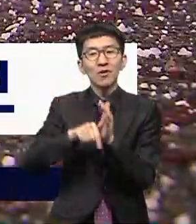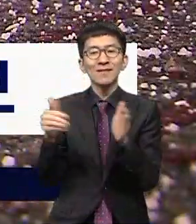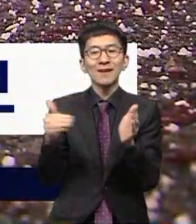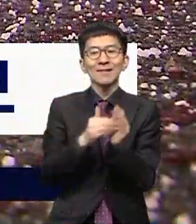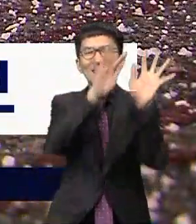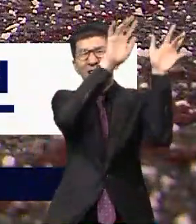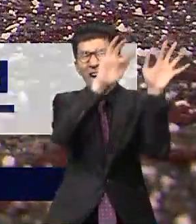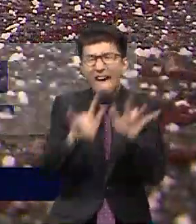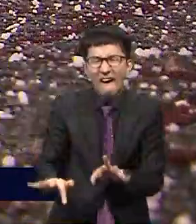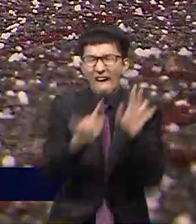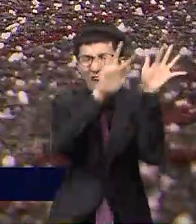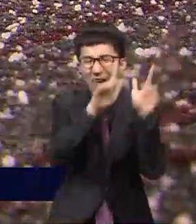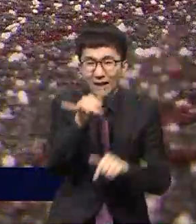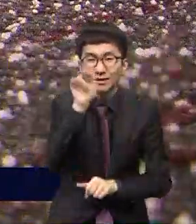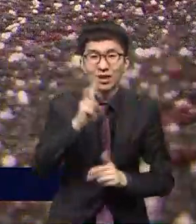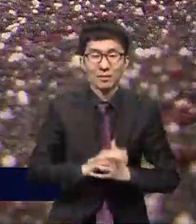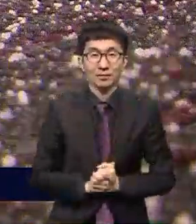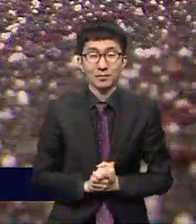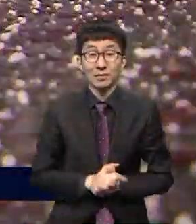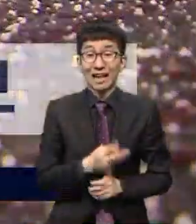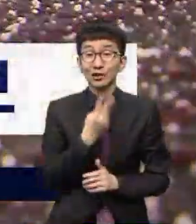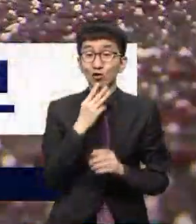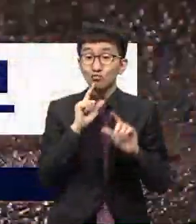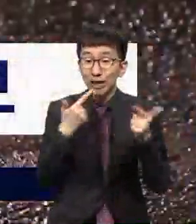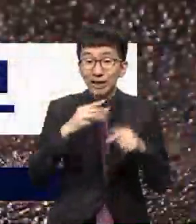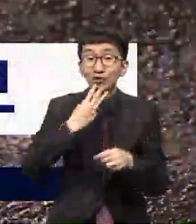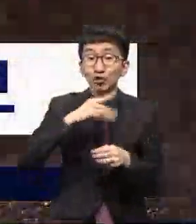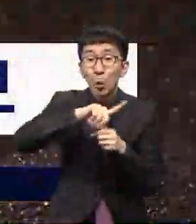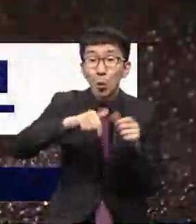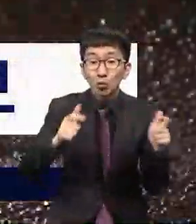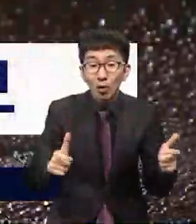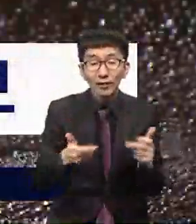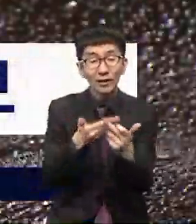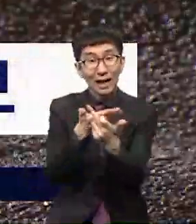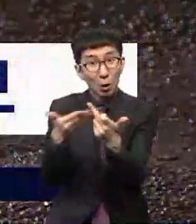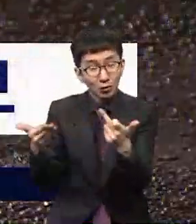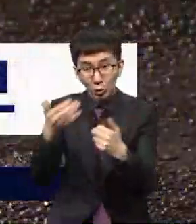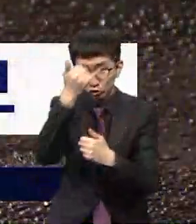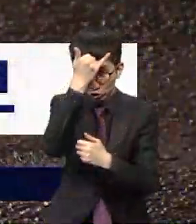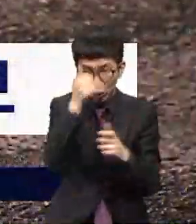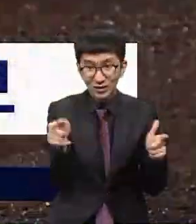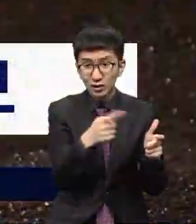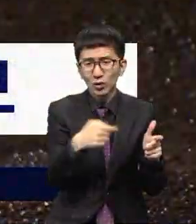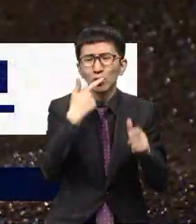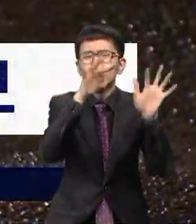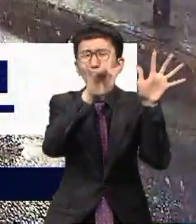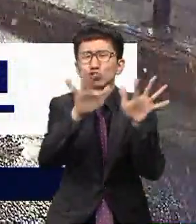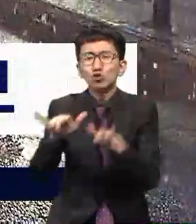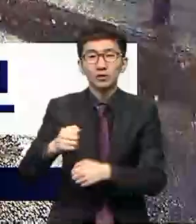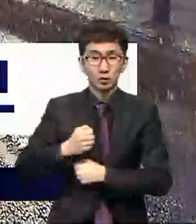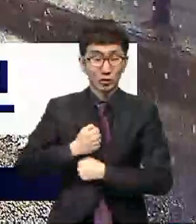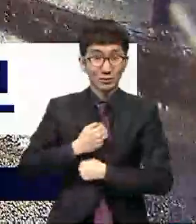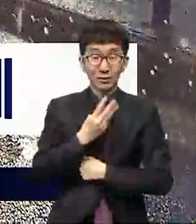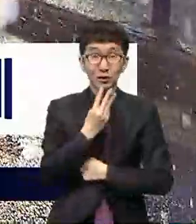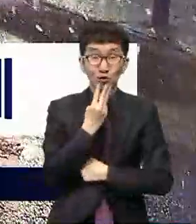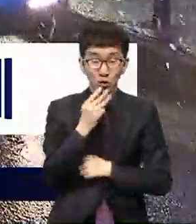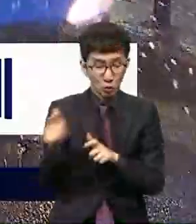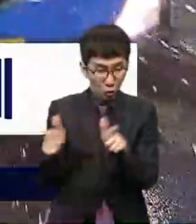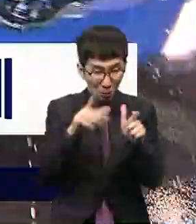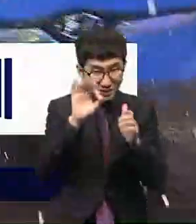것으로 기상청은 예보했습니다. 서울을 포함한 수도권과 강원, 충청 지역에 대설주의보가 내려진 가운데 서울은 지역에